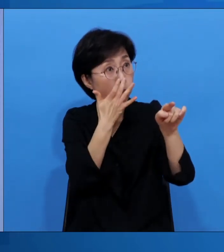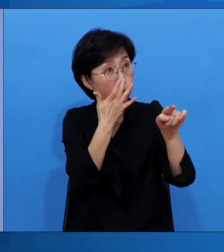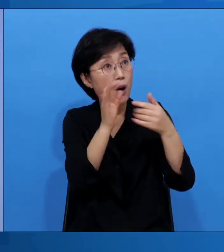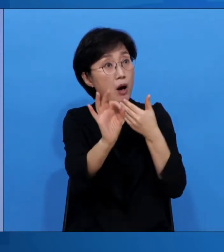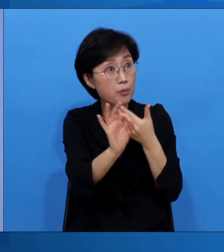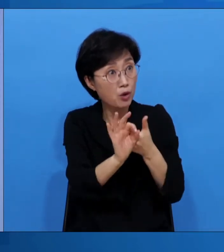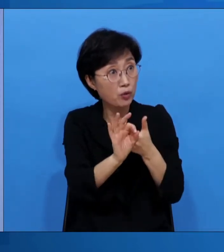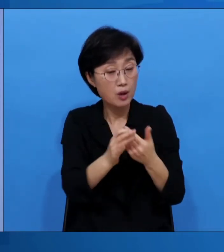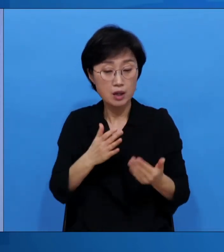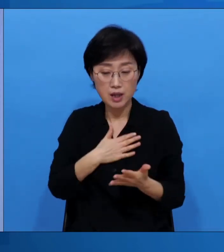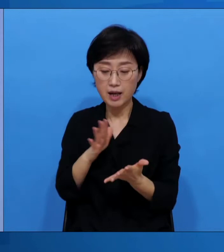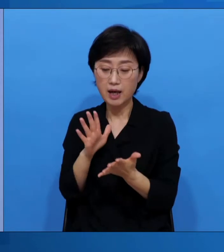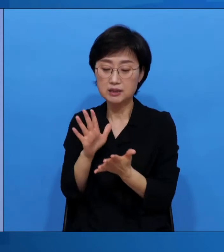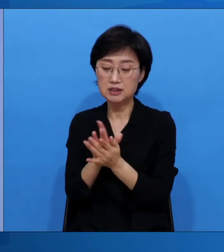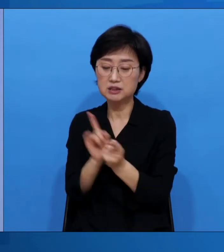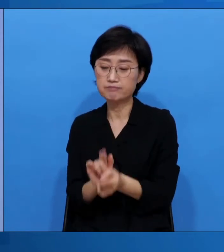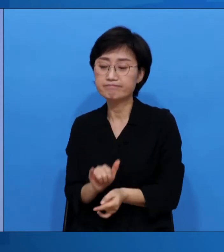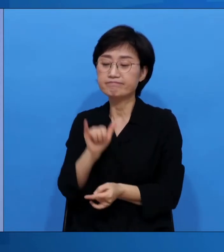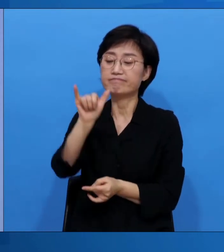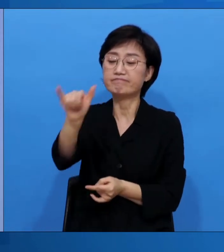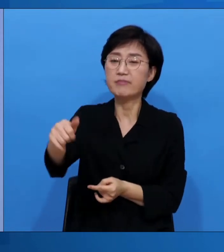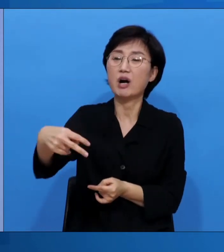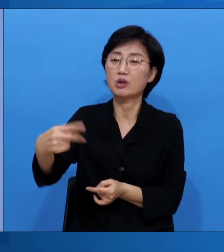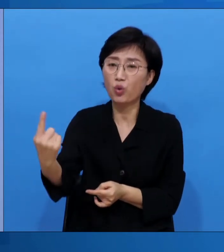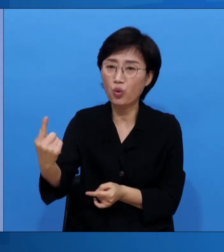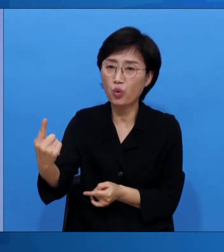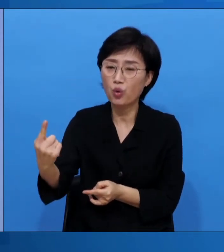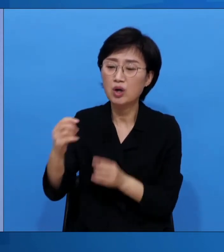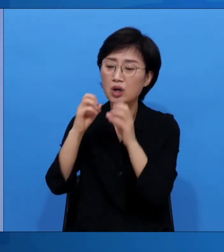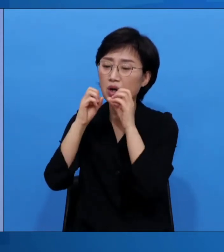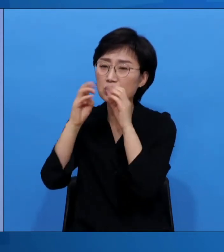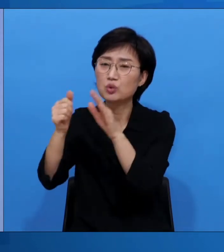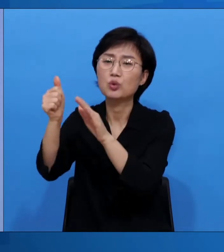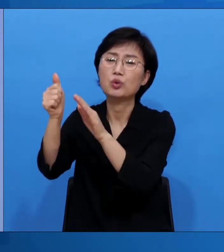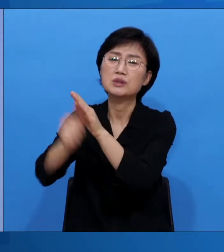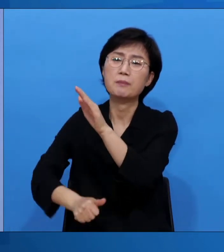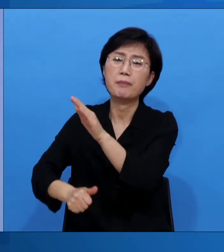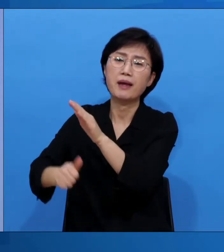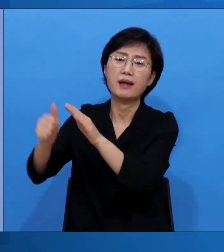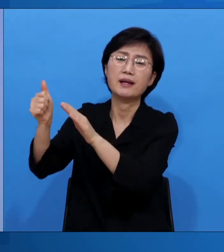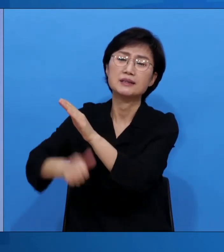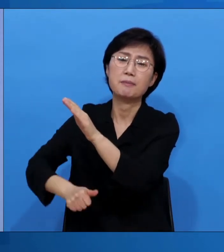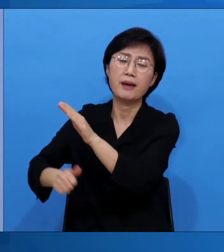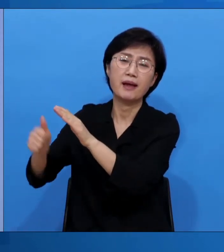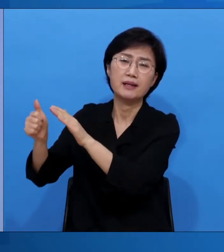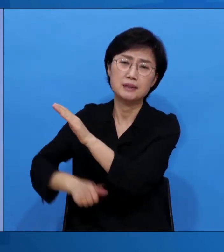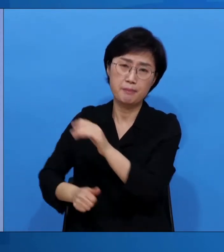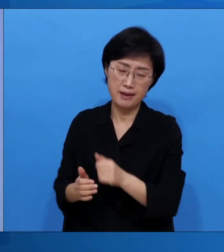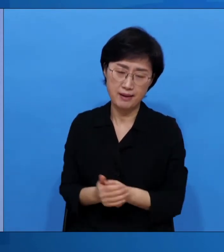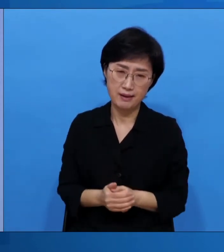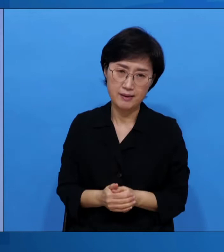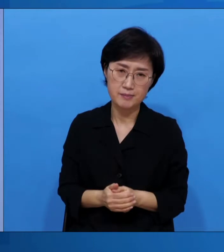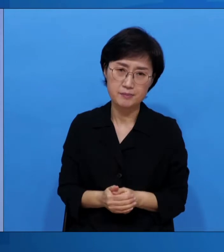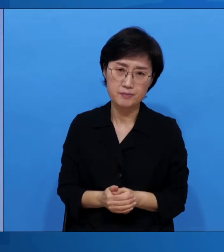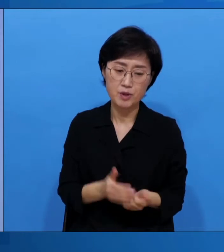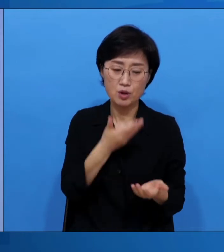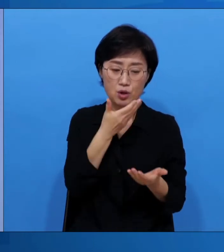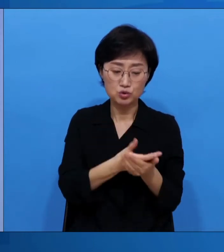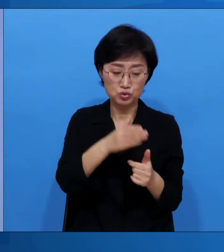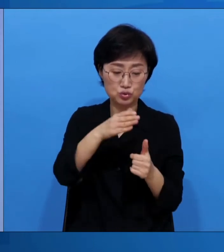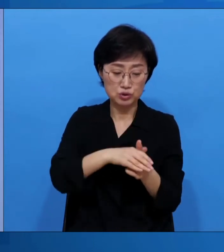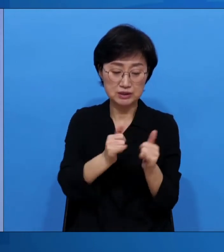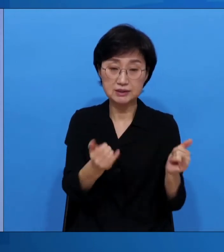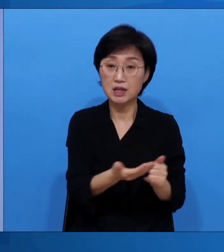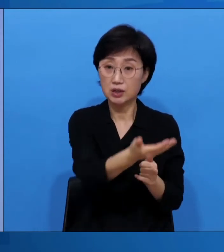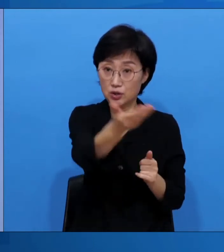움직여요. However, if you do not know the mystery of God's kingdom, even if we go to these nations, we can't do anything. 중직자 여러분에게는요, 하나님이